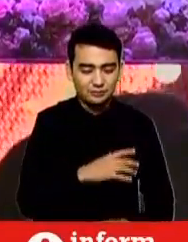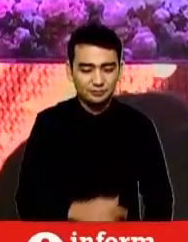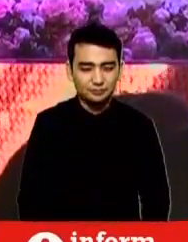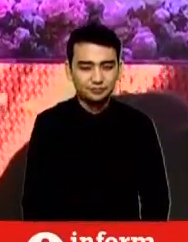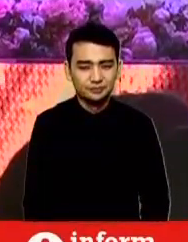информбюро